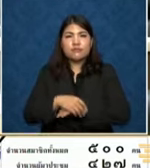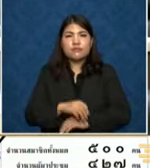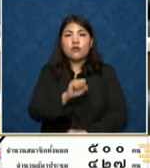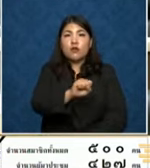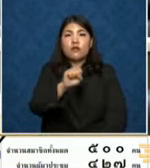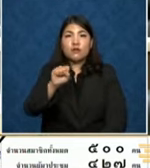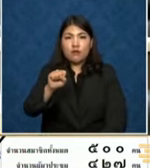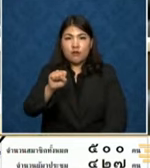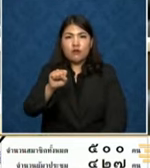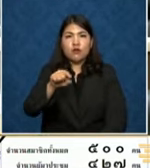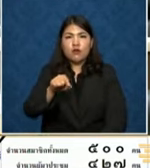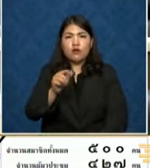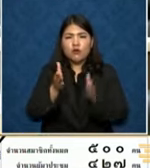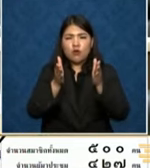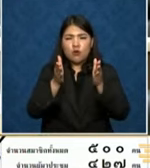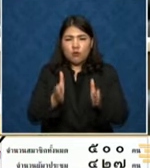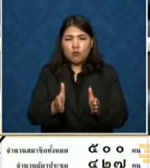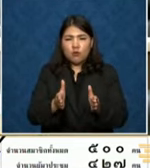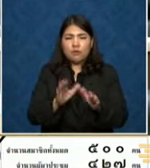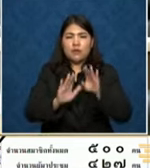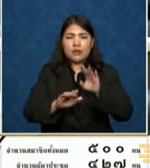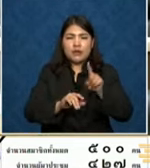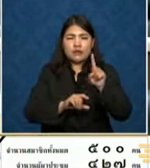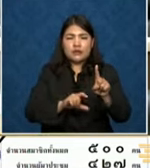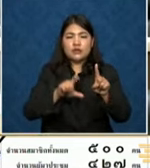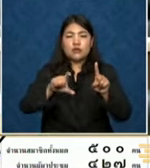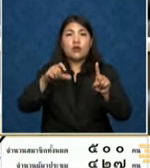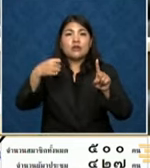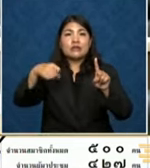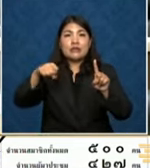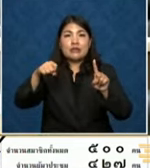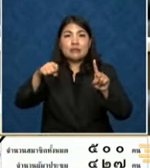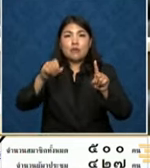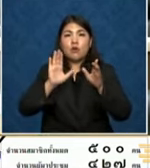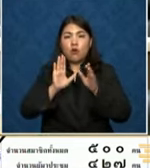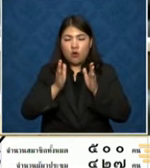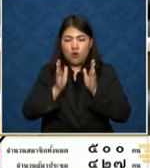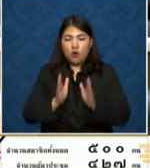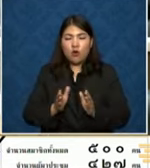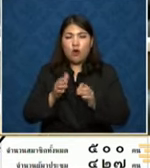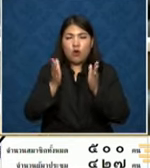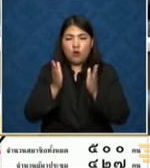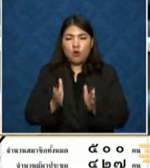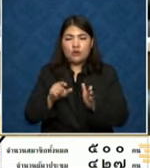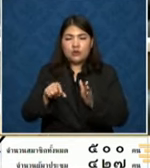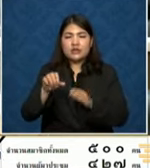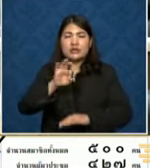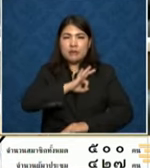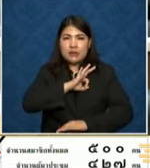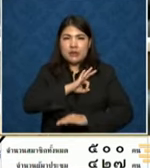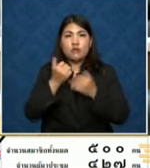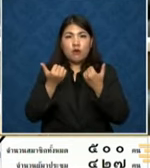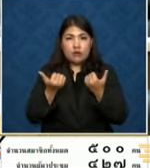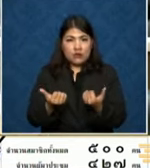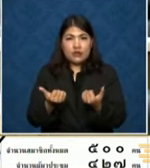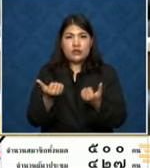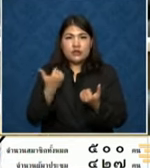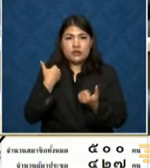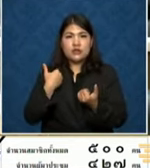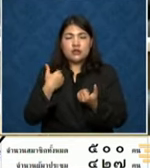รจำนวนไม่น้อยกว่า1ใน10ของจำนวนสมาชิกทั้งหมดเท่าที่มีอยู่ของสภาผู้แทนราษฎ